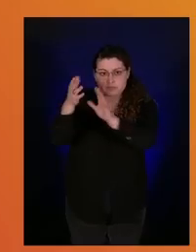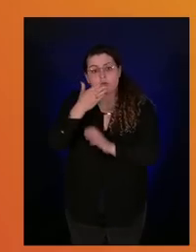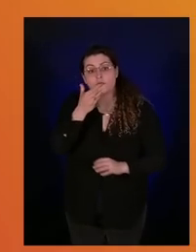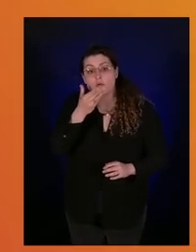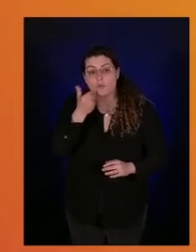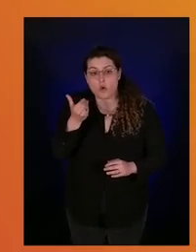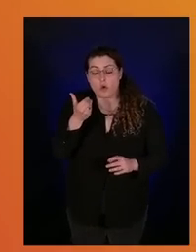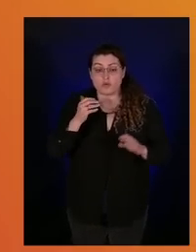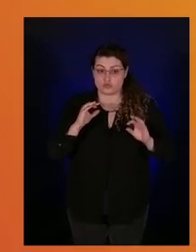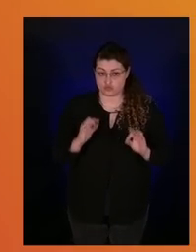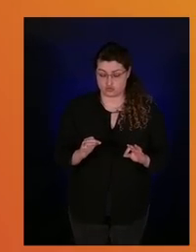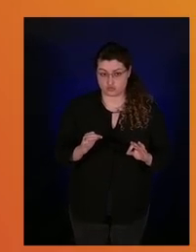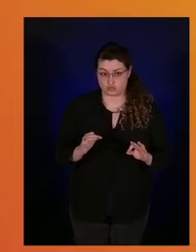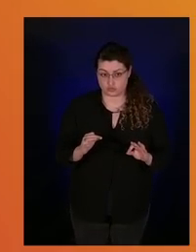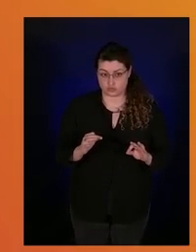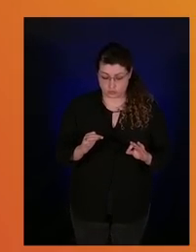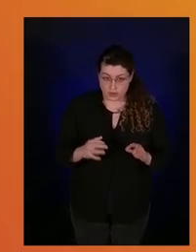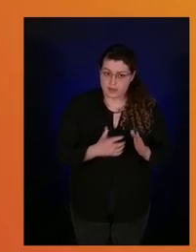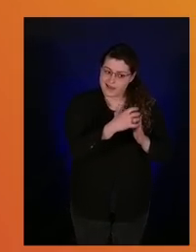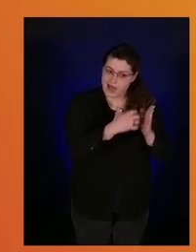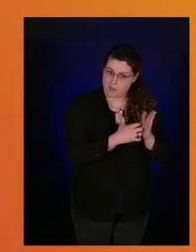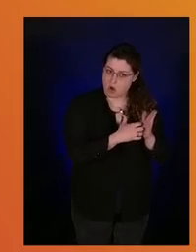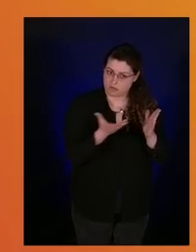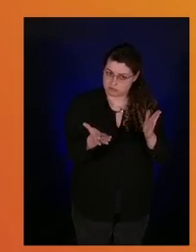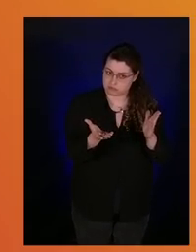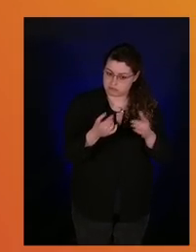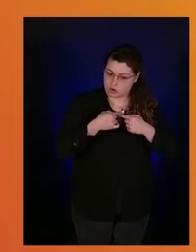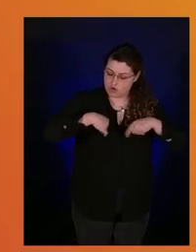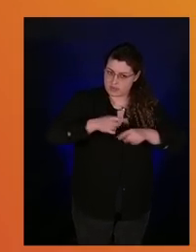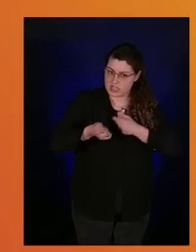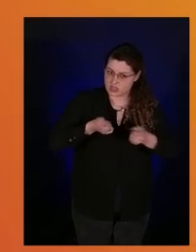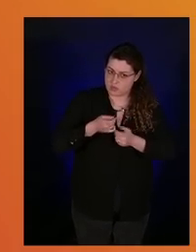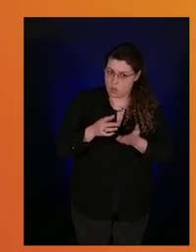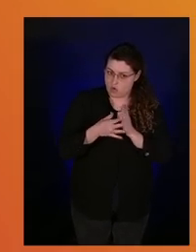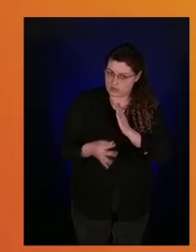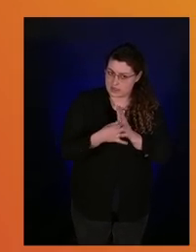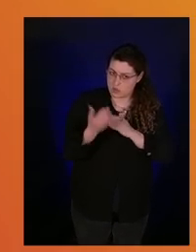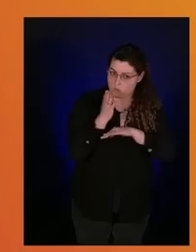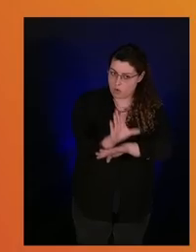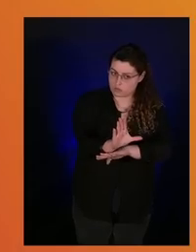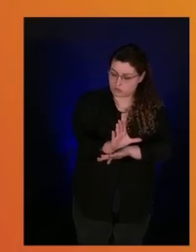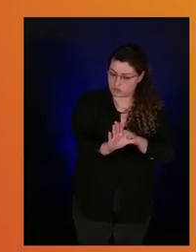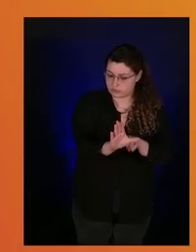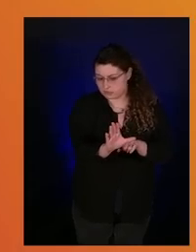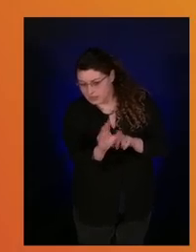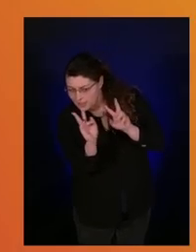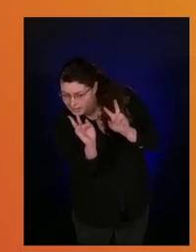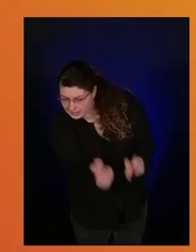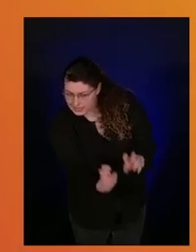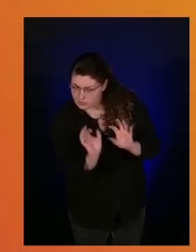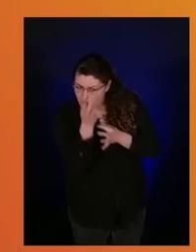titre, le rapport que vient de présenter le comité de gestion de la cotisation analyse avec finesse et